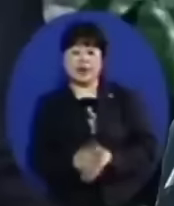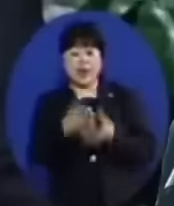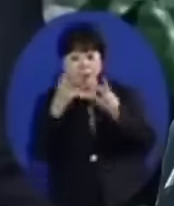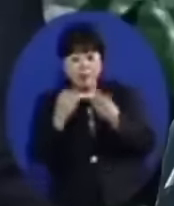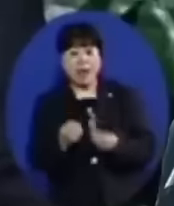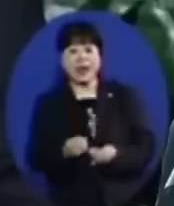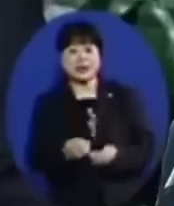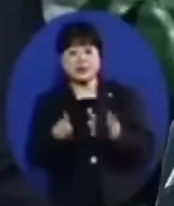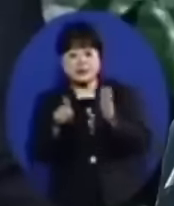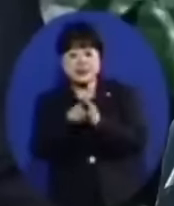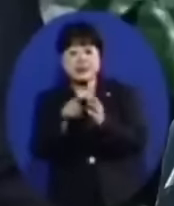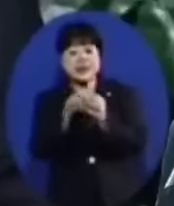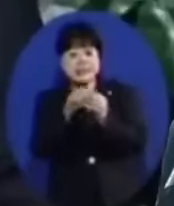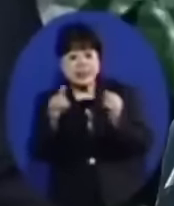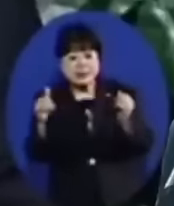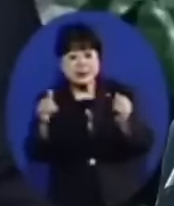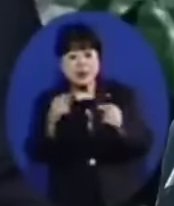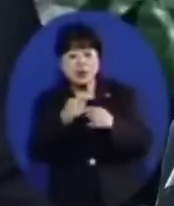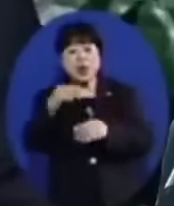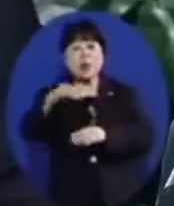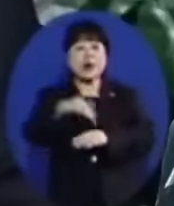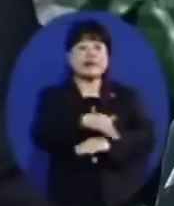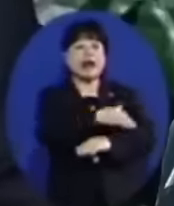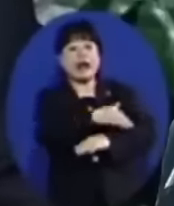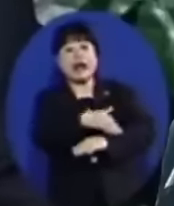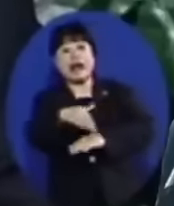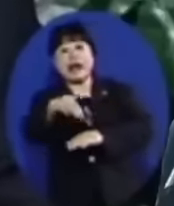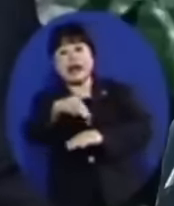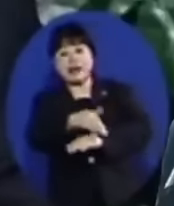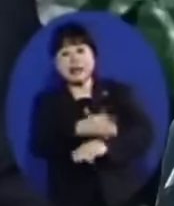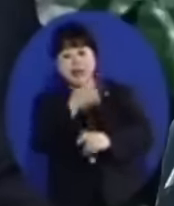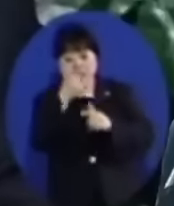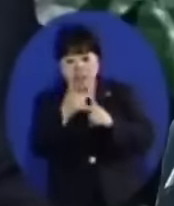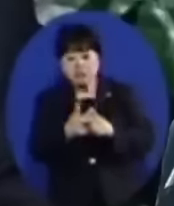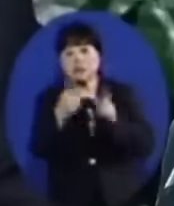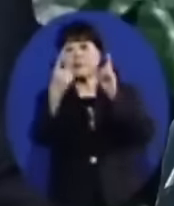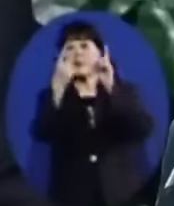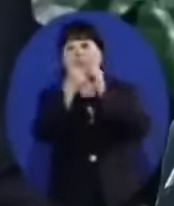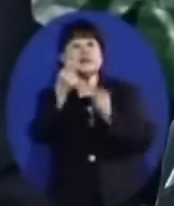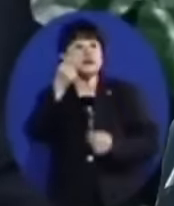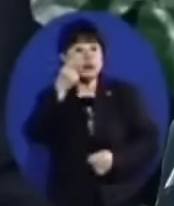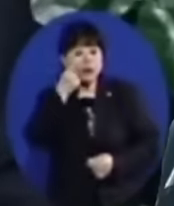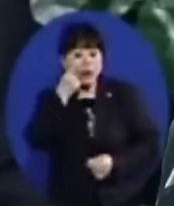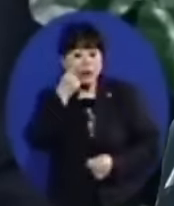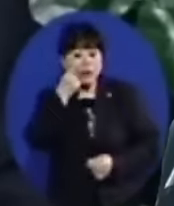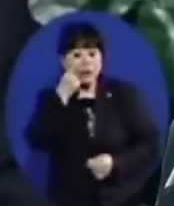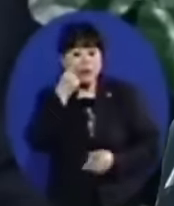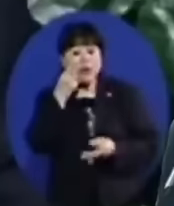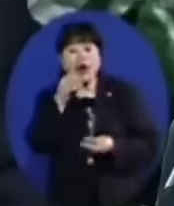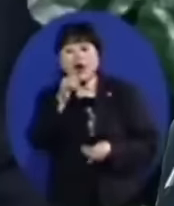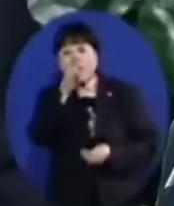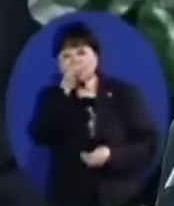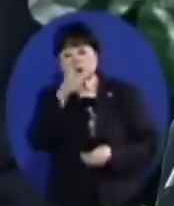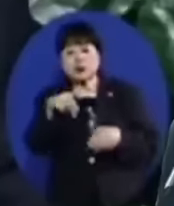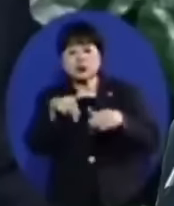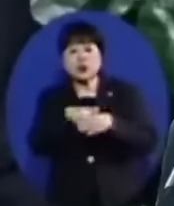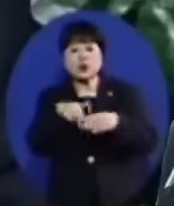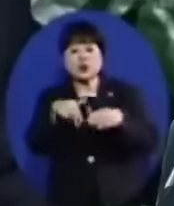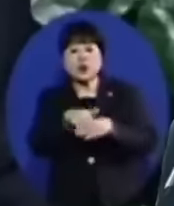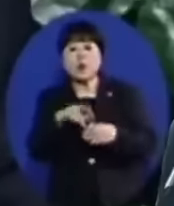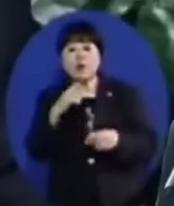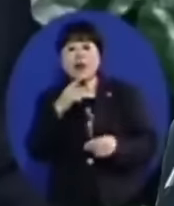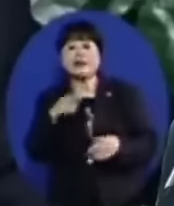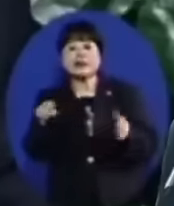많은 신자들이 교회 왔다 갔다 하면서도 예수님을 만나지 못하고 종교적으로 왔다 갔다 하는